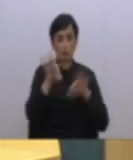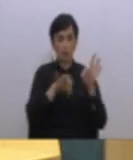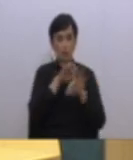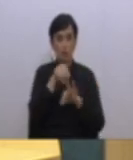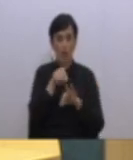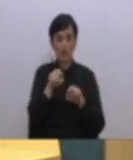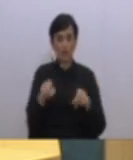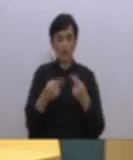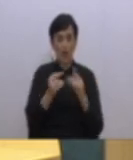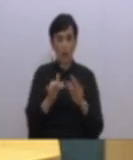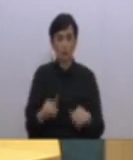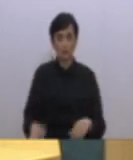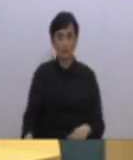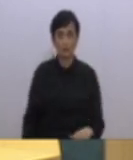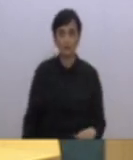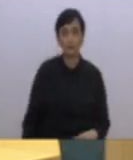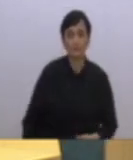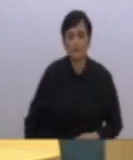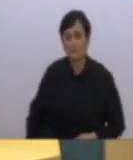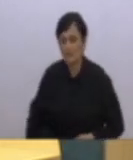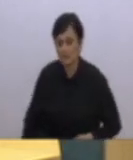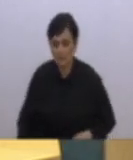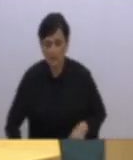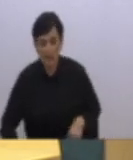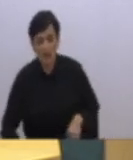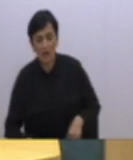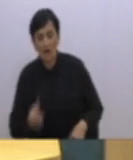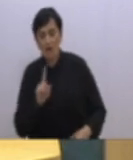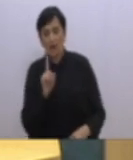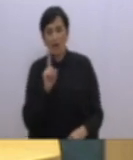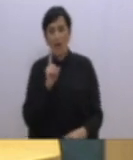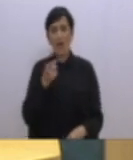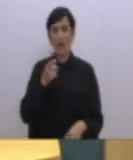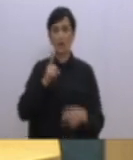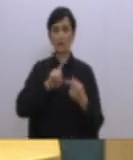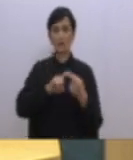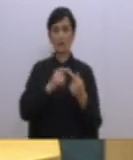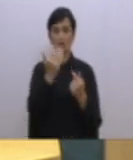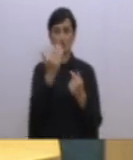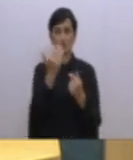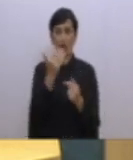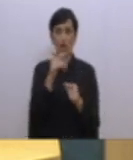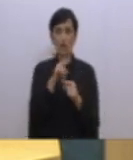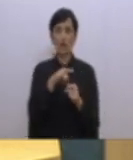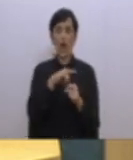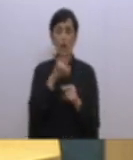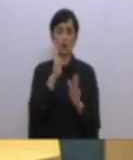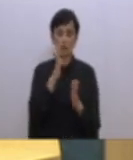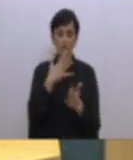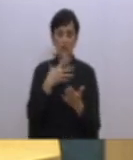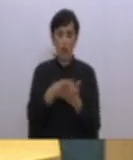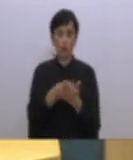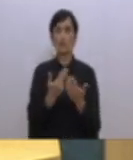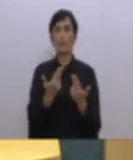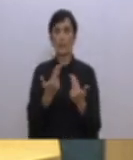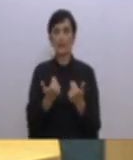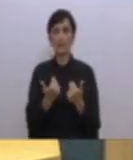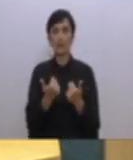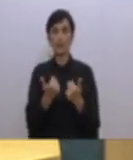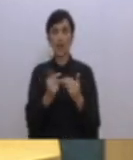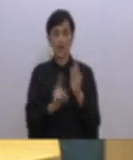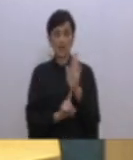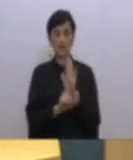bași. Pe ce e heba, tu când schit cu asta aeroport din climatură, ce mi s-a putut treba și diah. E stau și